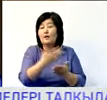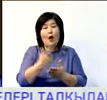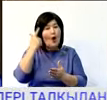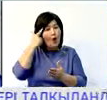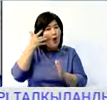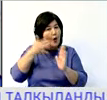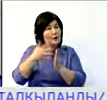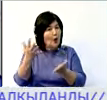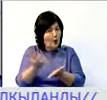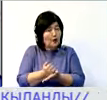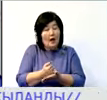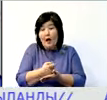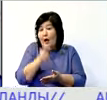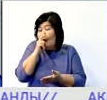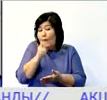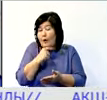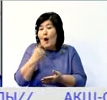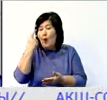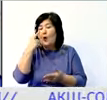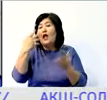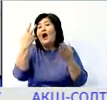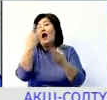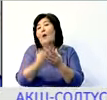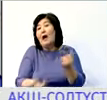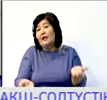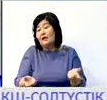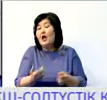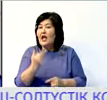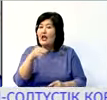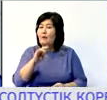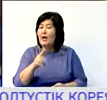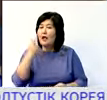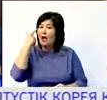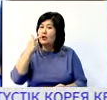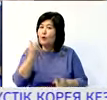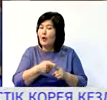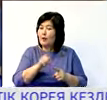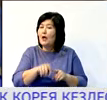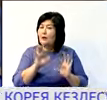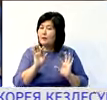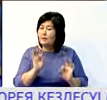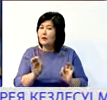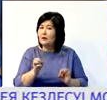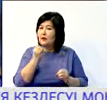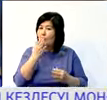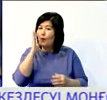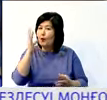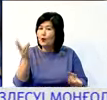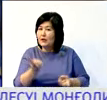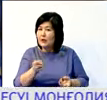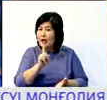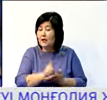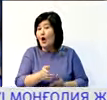Ұғынған ұтады, ұғына алмай бойлаған батады. Сондықтан имамның сауаты бұл тұрғыда солқылдақ болмауы тиіс.